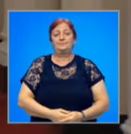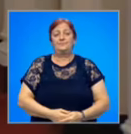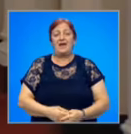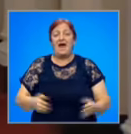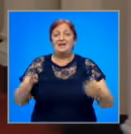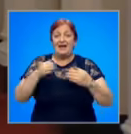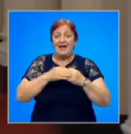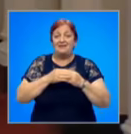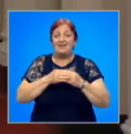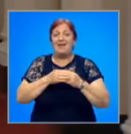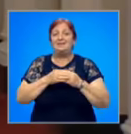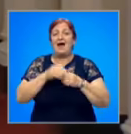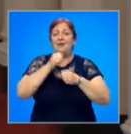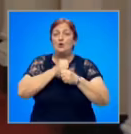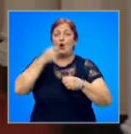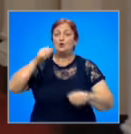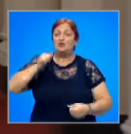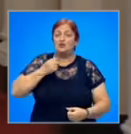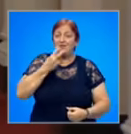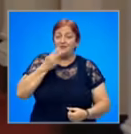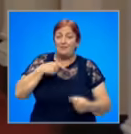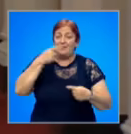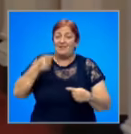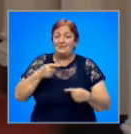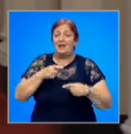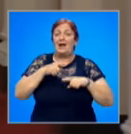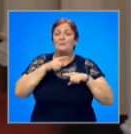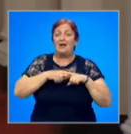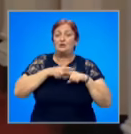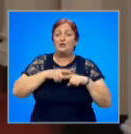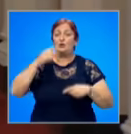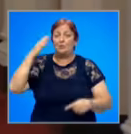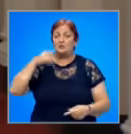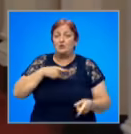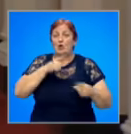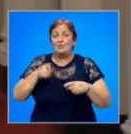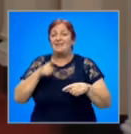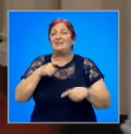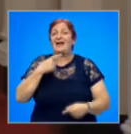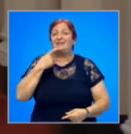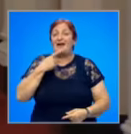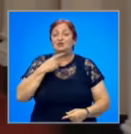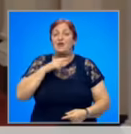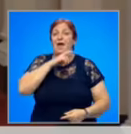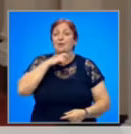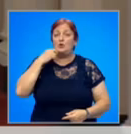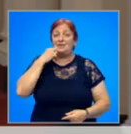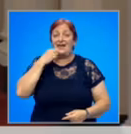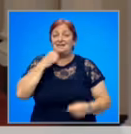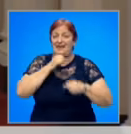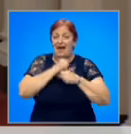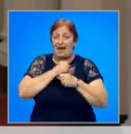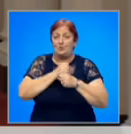С закриване на Бюрото за защита на свидетелите и преминаването му към правосъдното министерство отпадат и така наречените полицейски